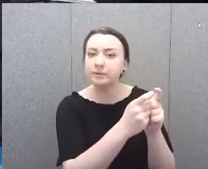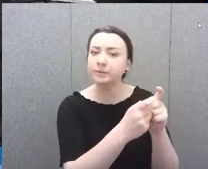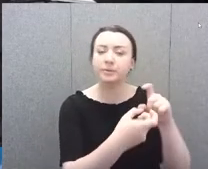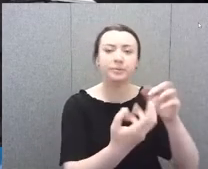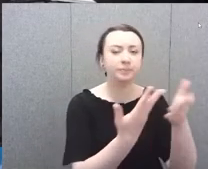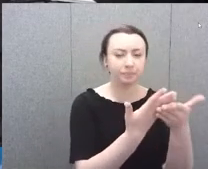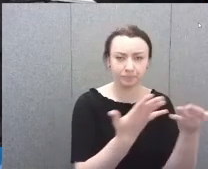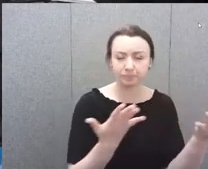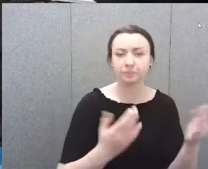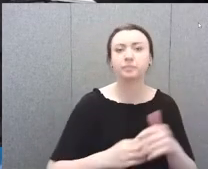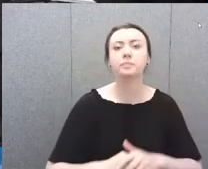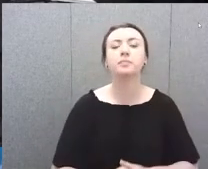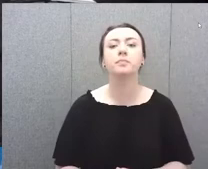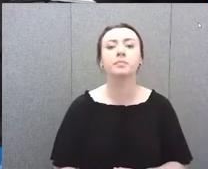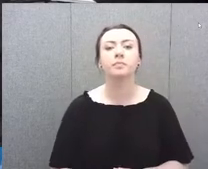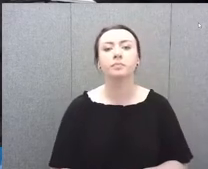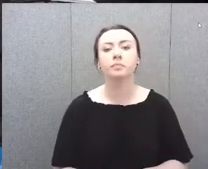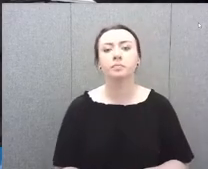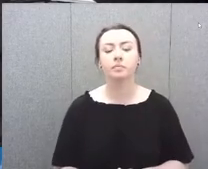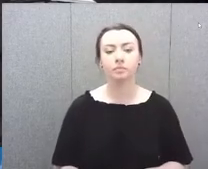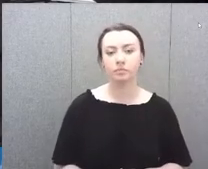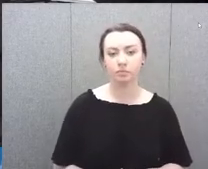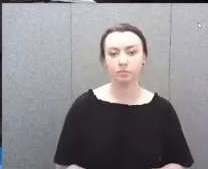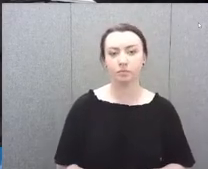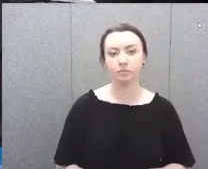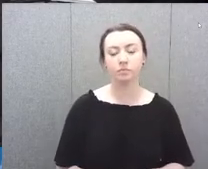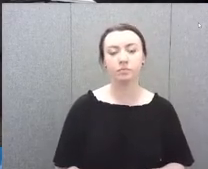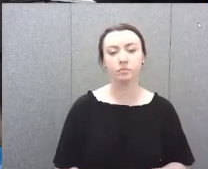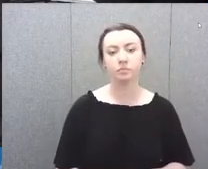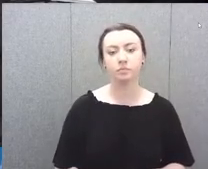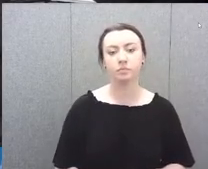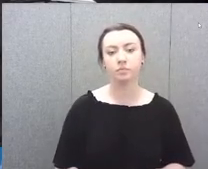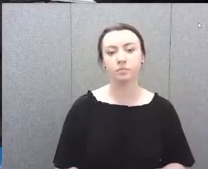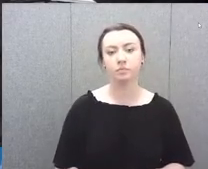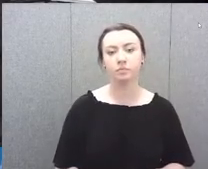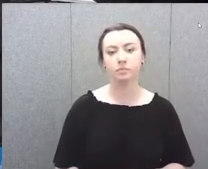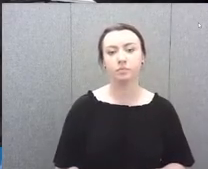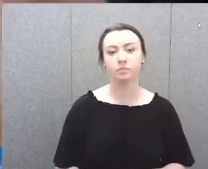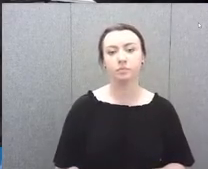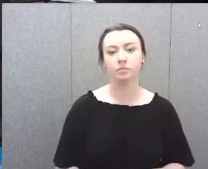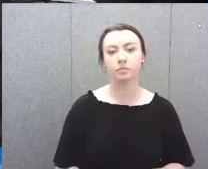Межведомственный подход как аналитический инструмент и идея